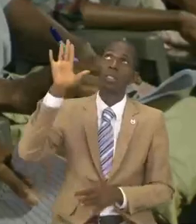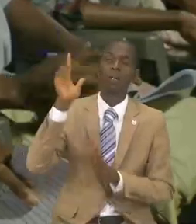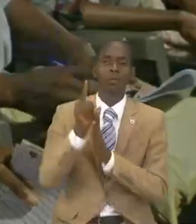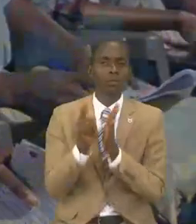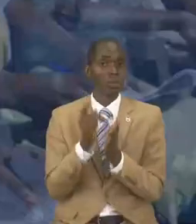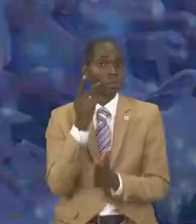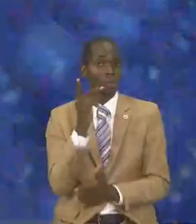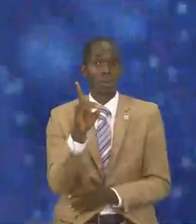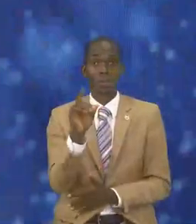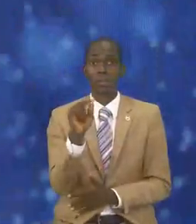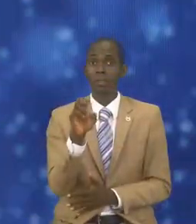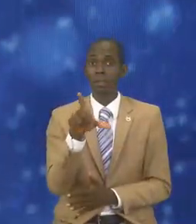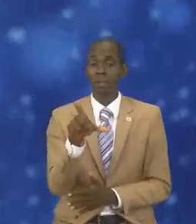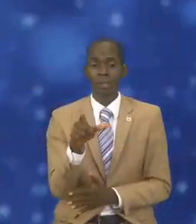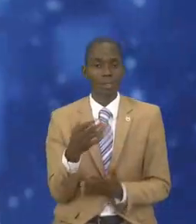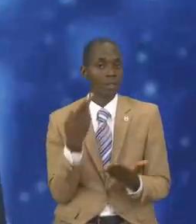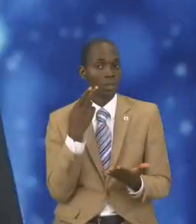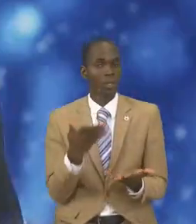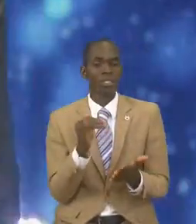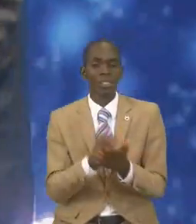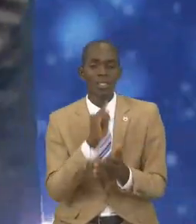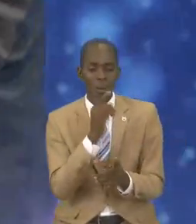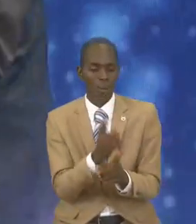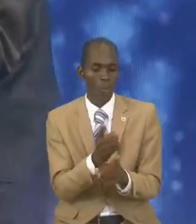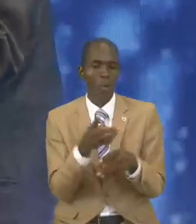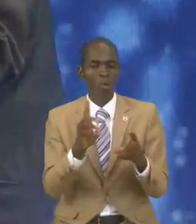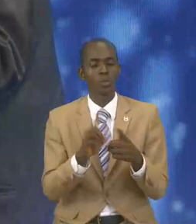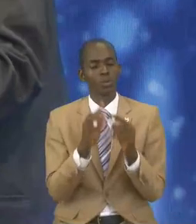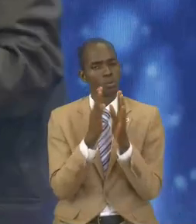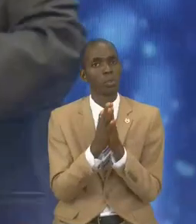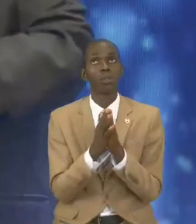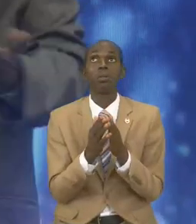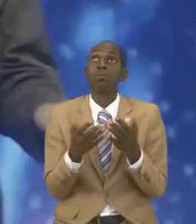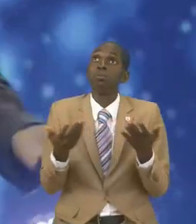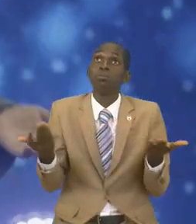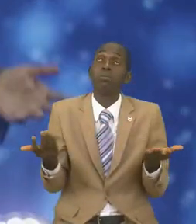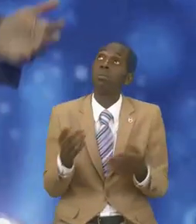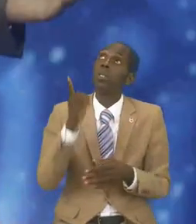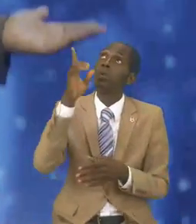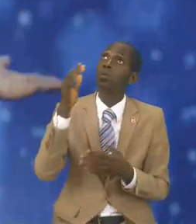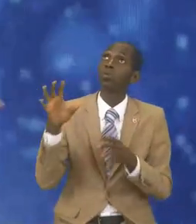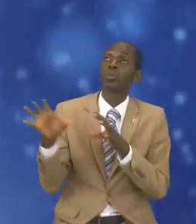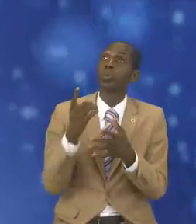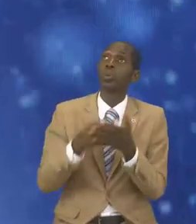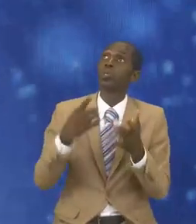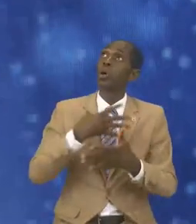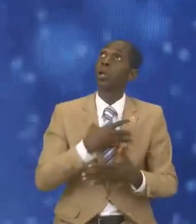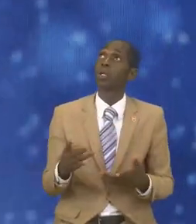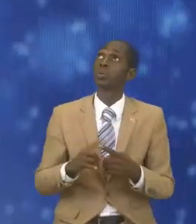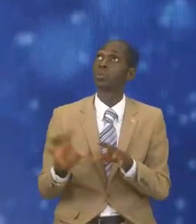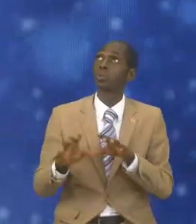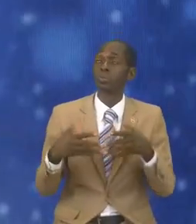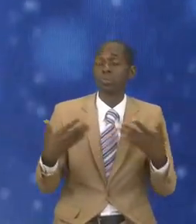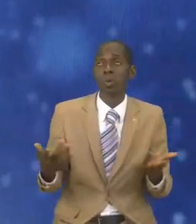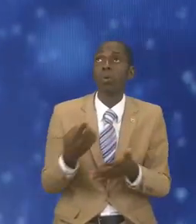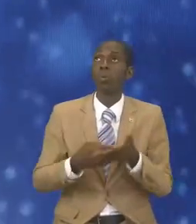voyez Daniel. Ça, c'est la bonne manière de prier. Nous ne disons pas bon. Dieu a fait ce qu'il veut faire. Qu'est-ce que moi je peux faire? Ah, il a dit ce